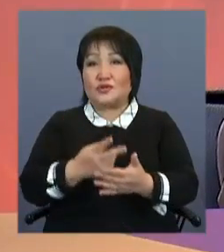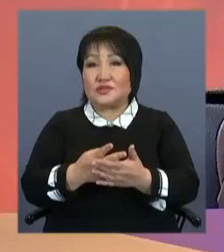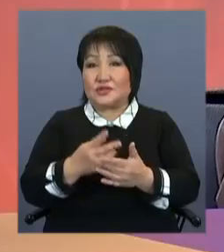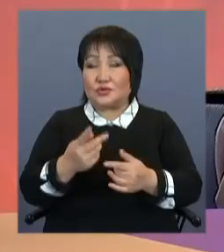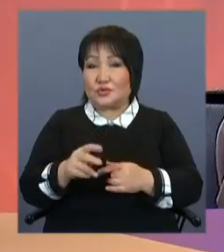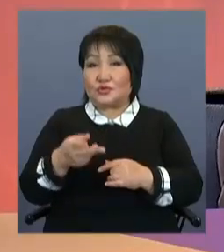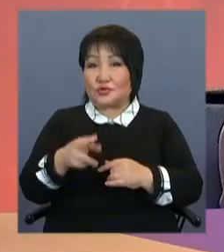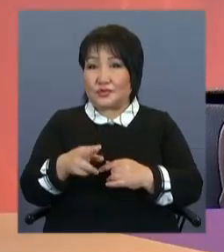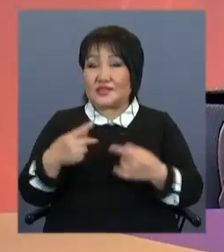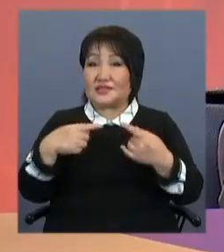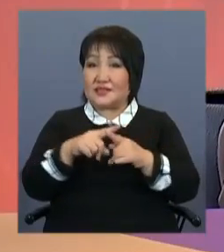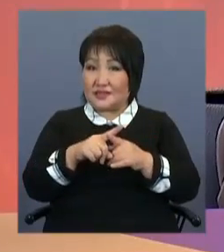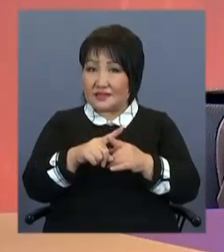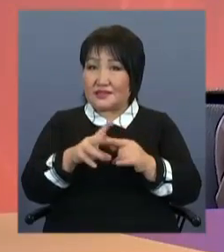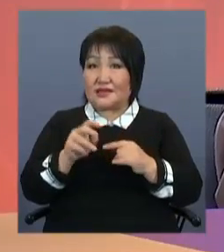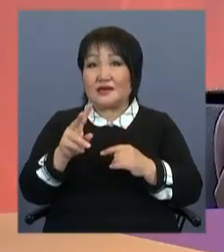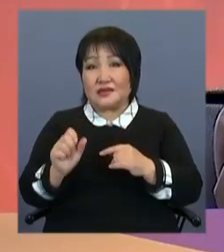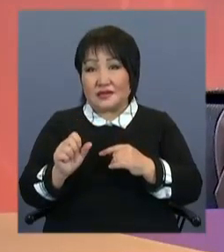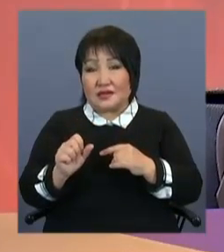техникаларды, қару-жарақтарды,